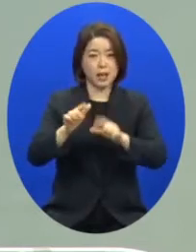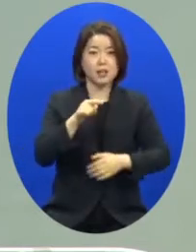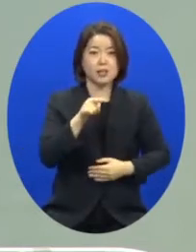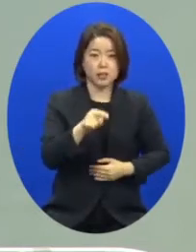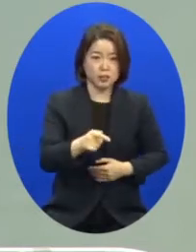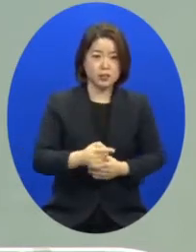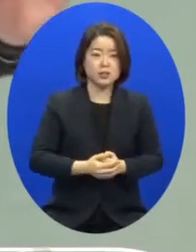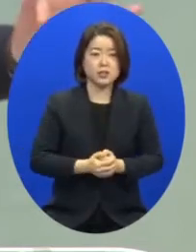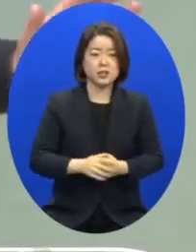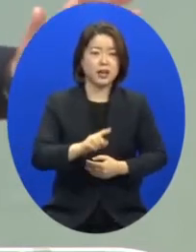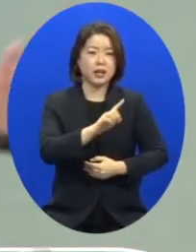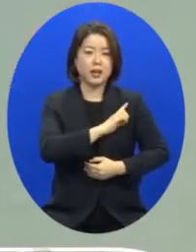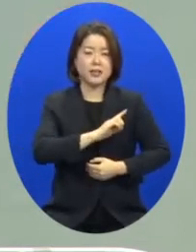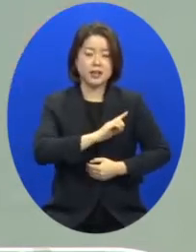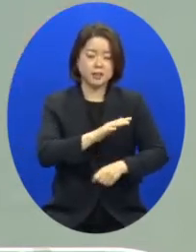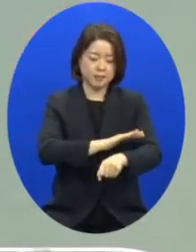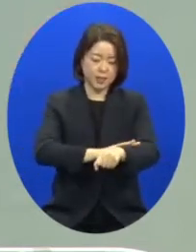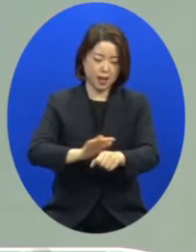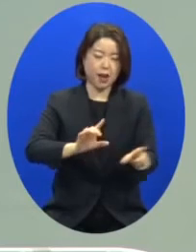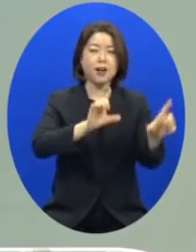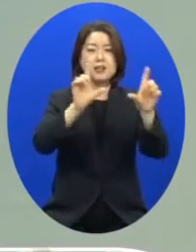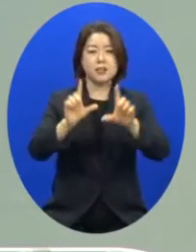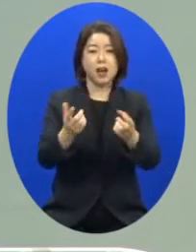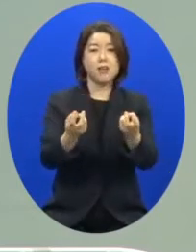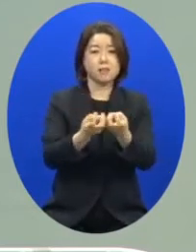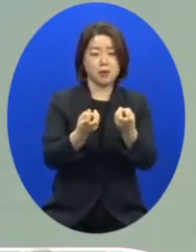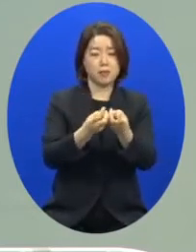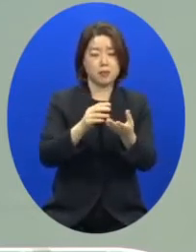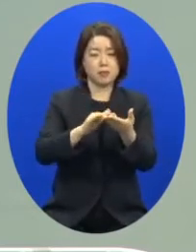가장 잘 사는 길 아니겠습니까